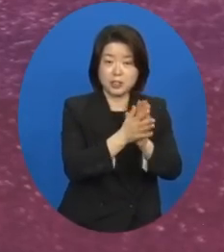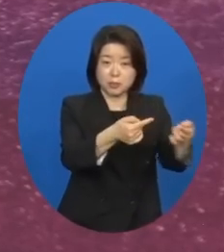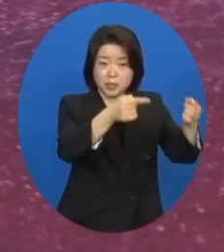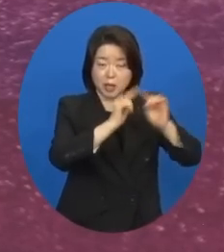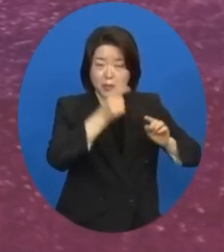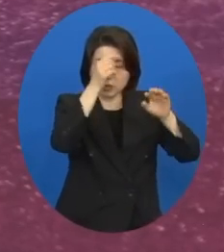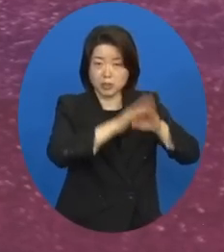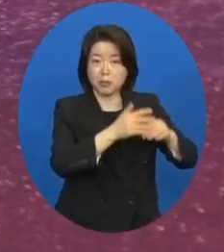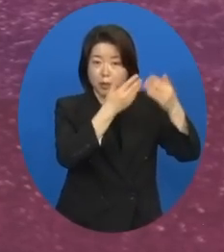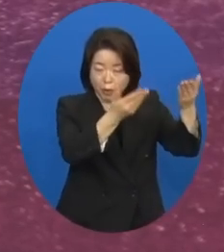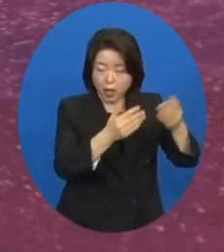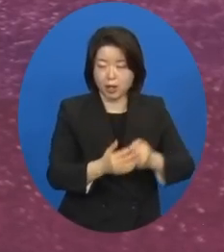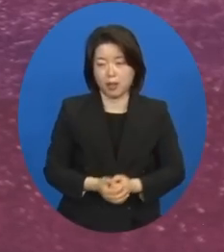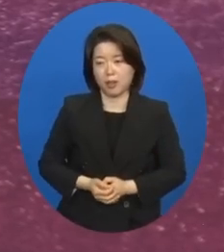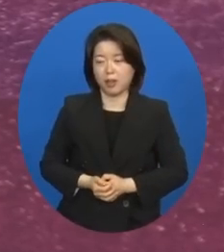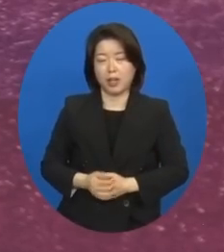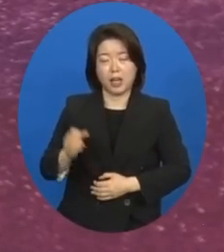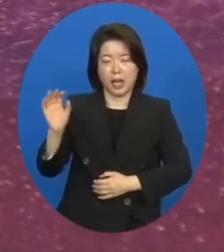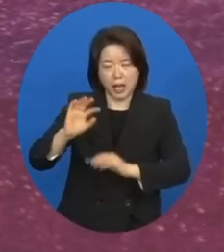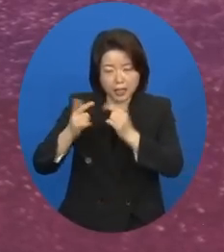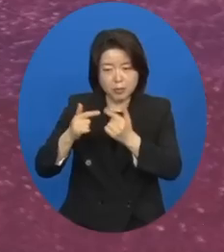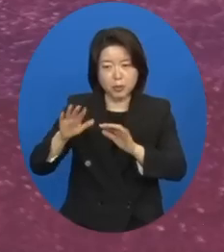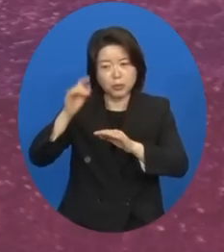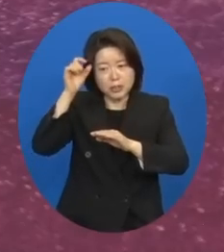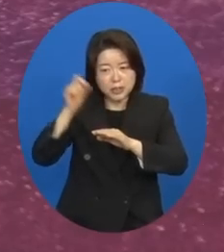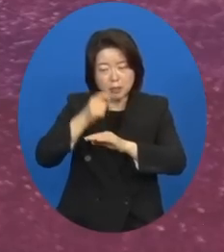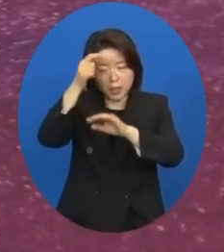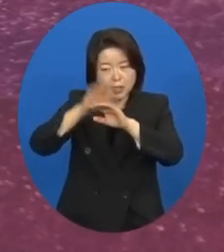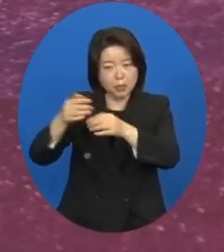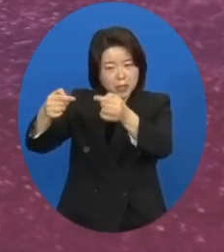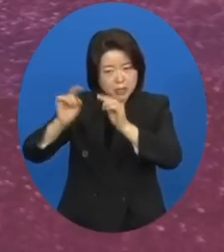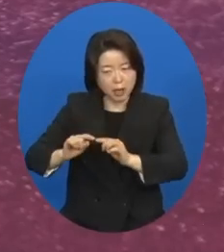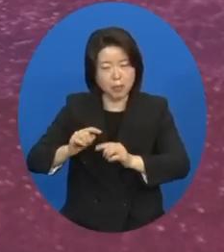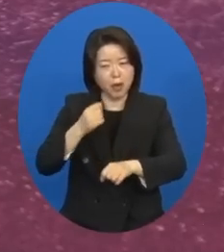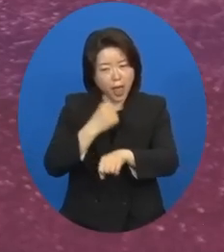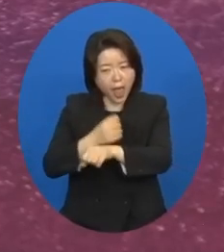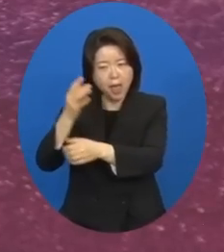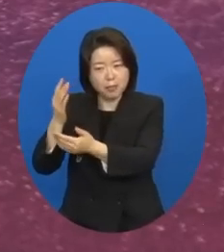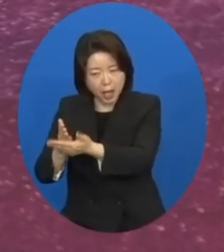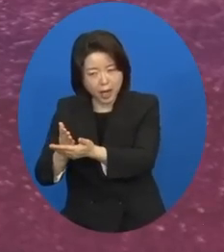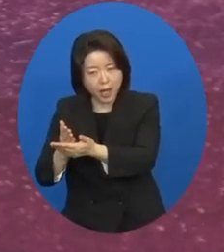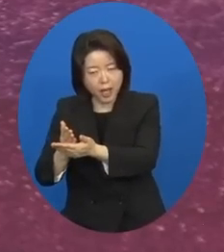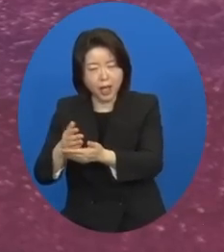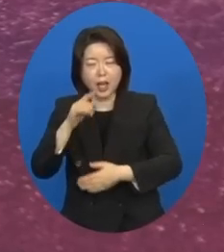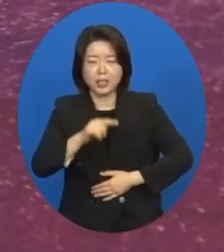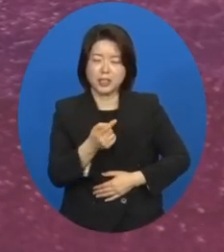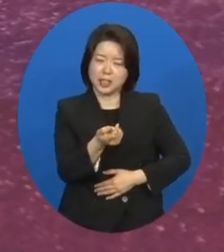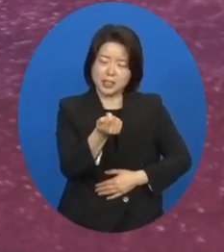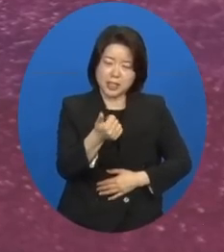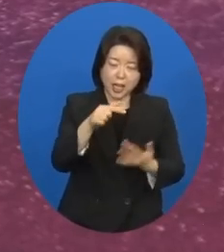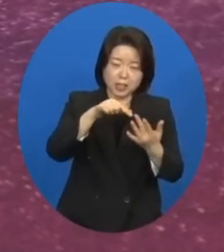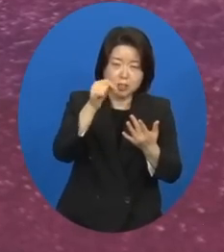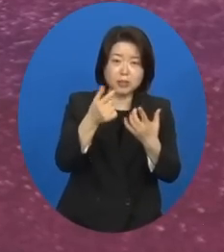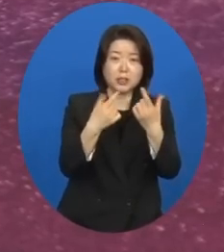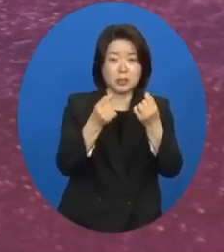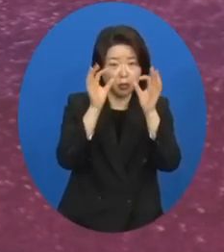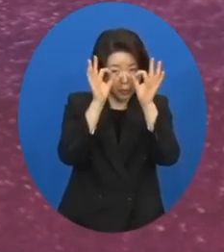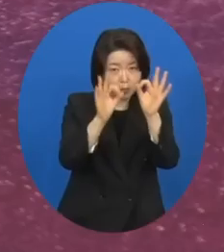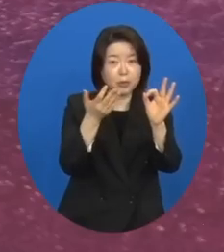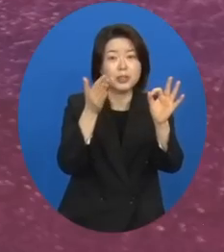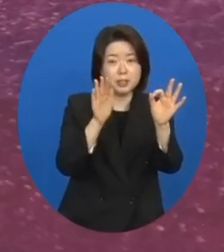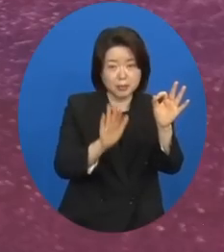이 자리에 나올 것인지 안 나올 것인지, 이것이 작은 선택인 것처럼 보이지만